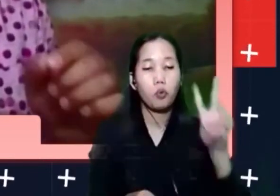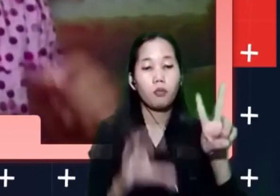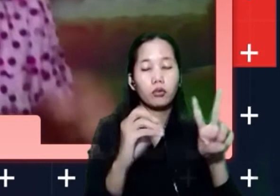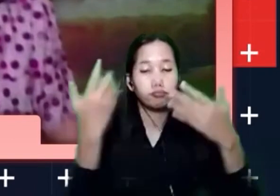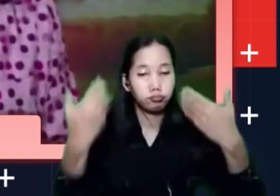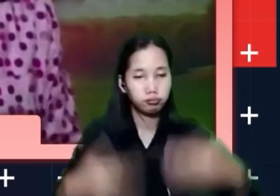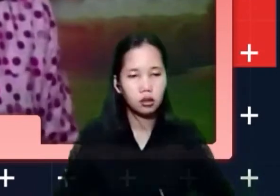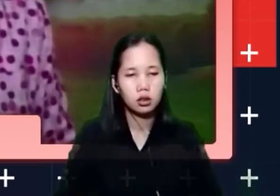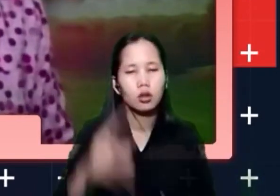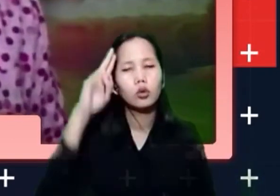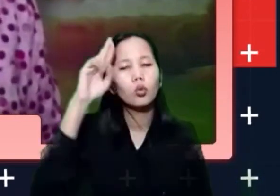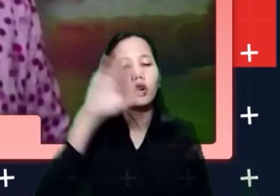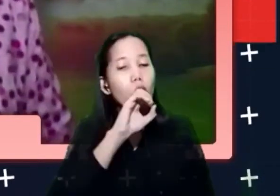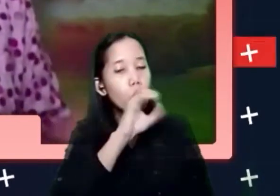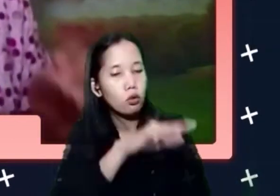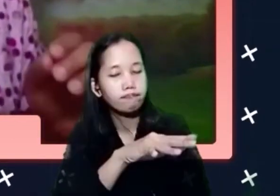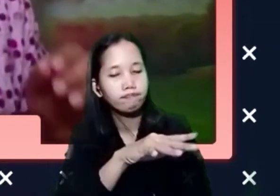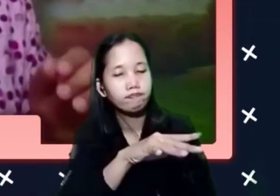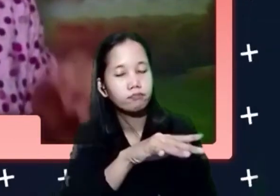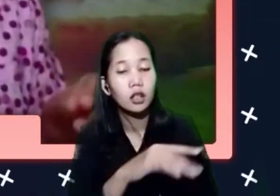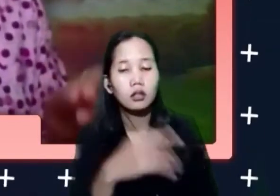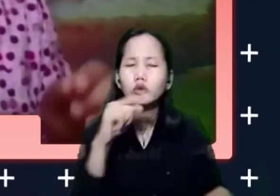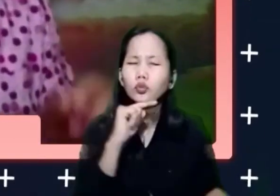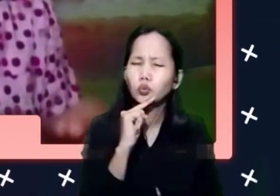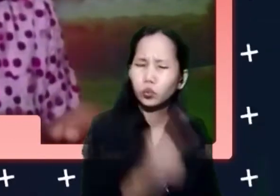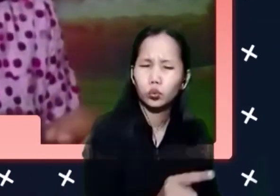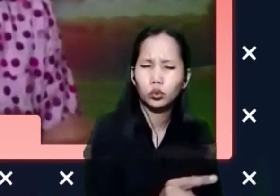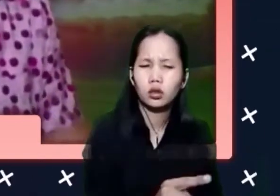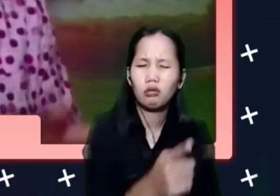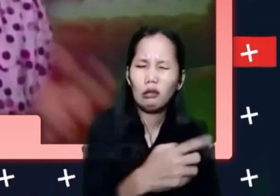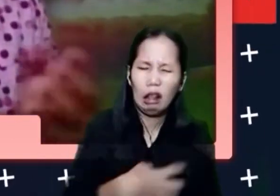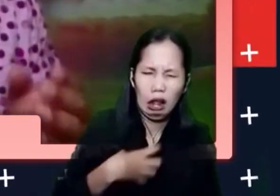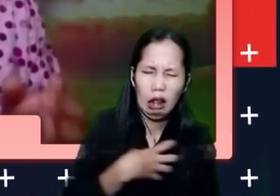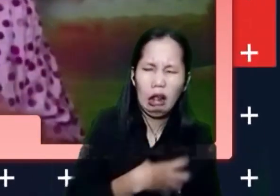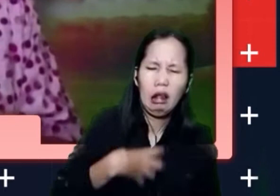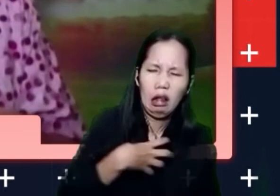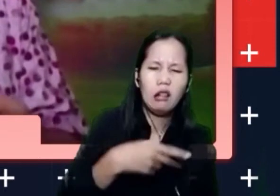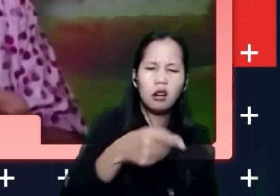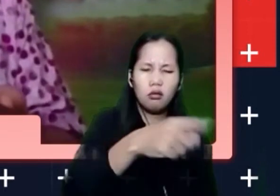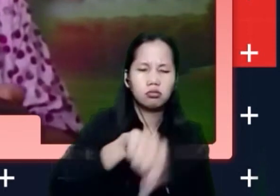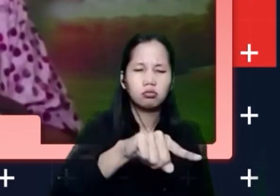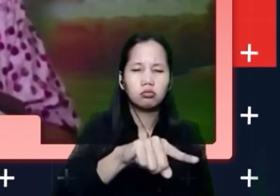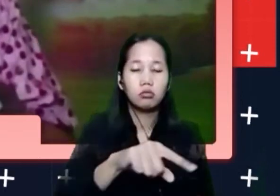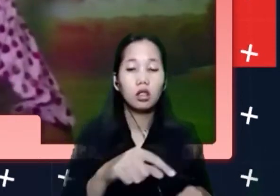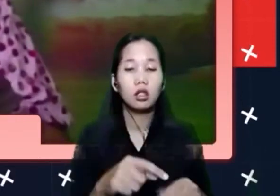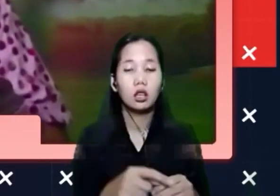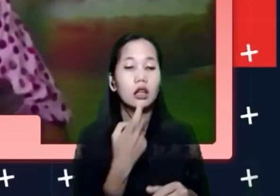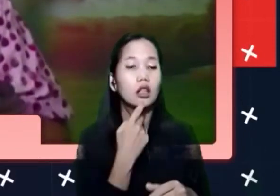tentang Sodom dan Gomora. Lalu katanya, baiklah aku turun untuk melihat, dan selanjutnya. Ayat